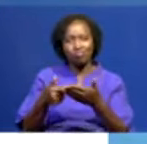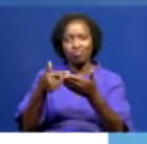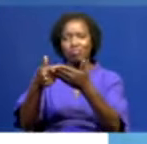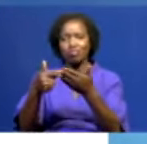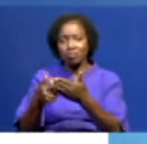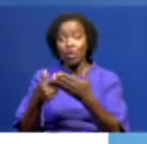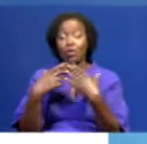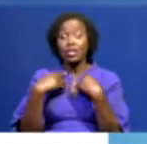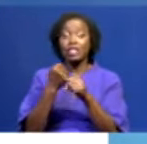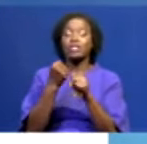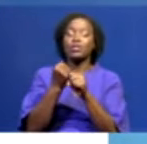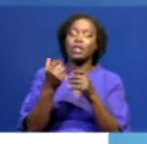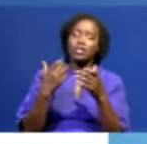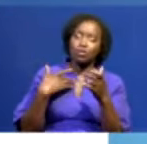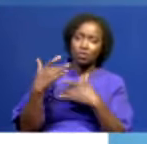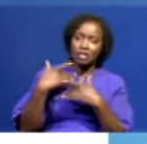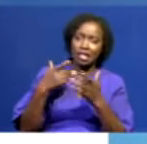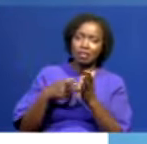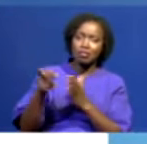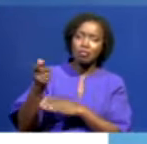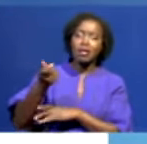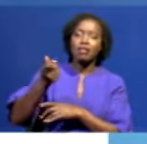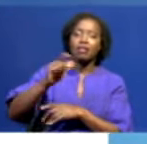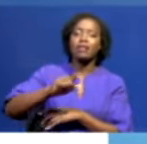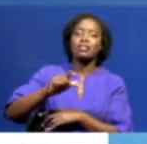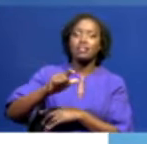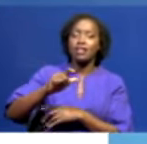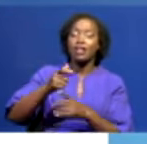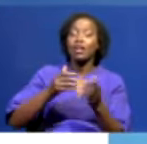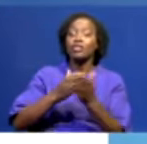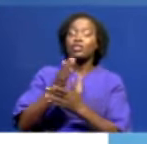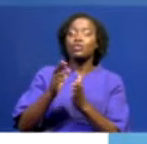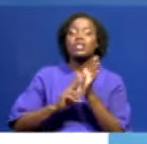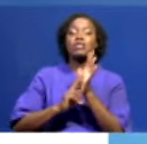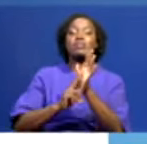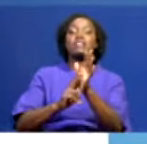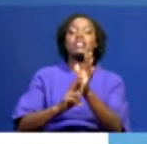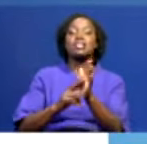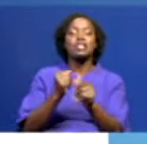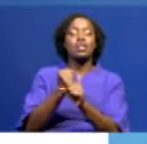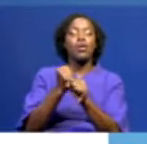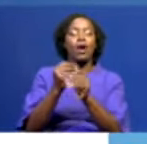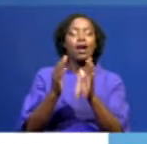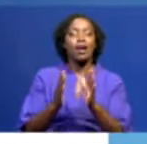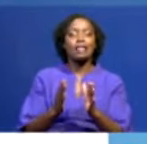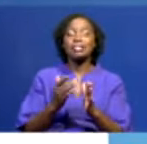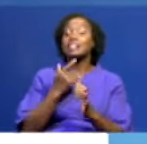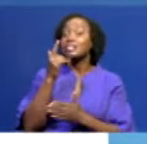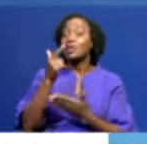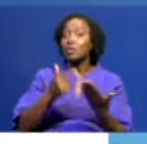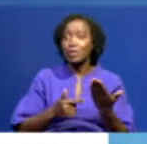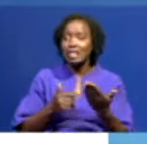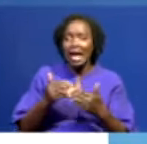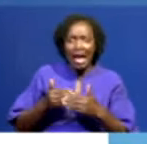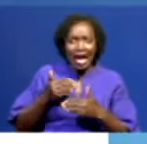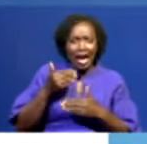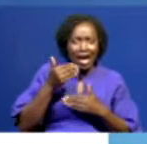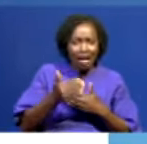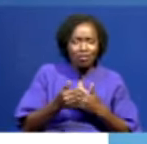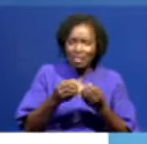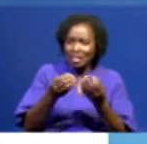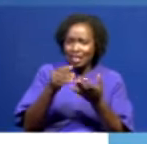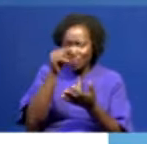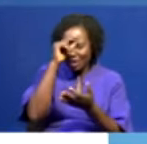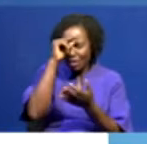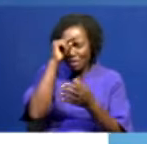afya kuhusu nyongeza ya mshahara. Kupitia waakilishi wao, wahudumu hao wa afya wanadai kuwa hata baada ya kuipa serikali